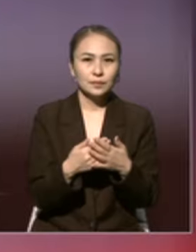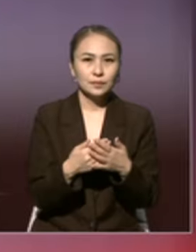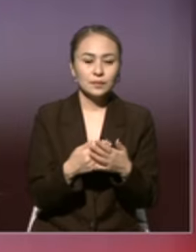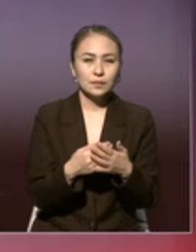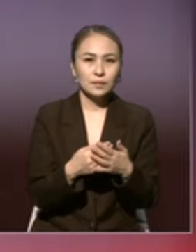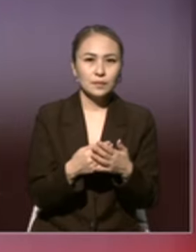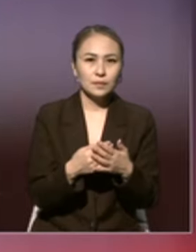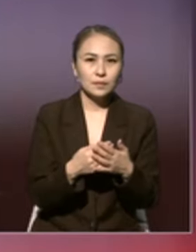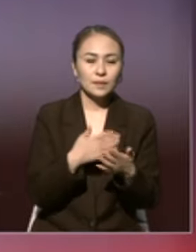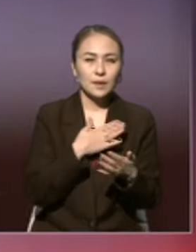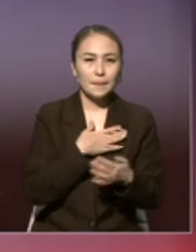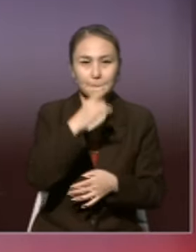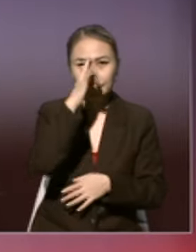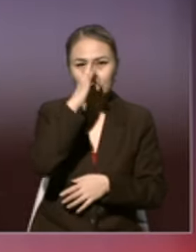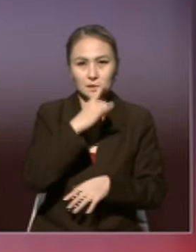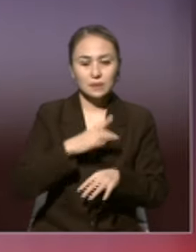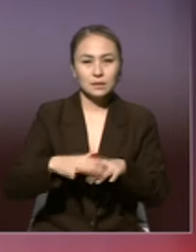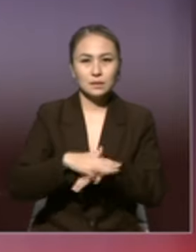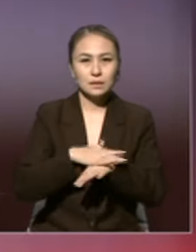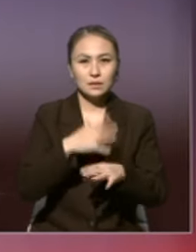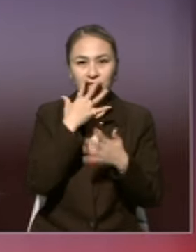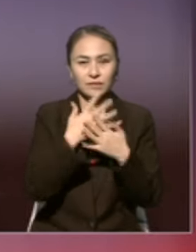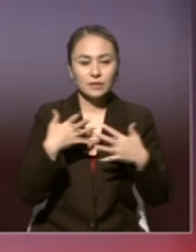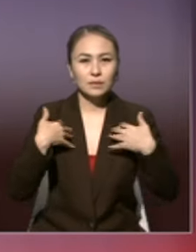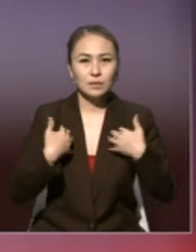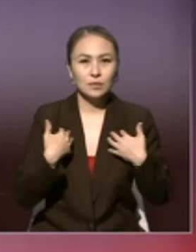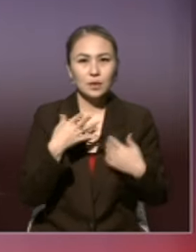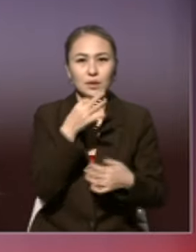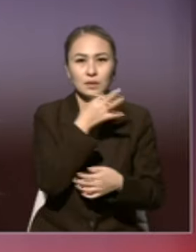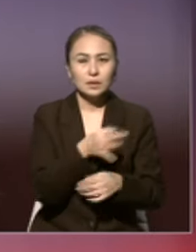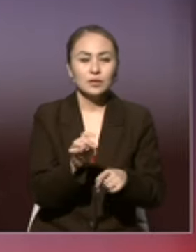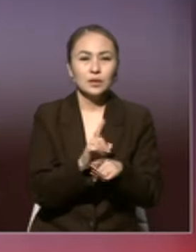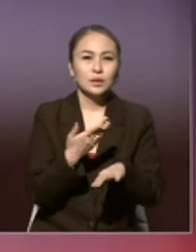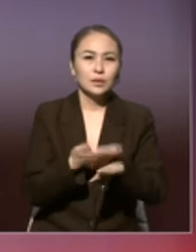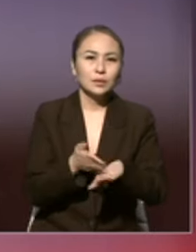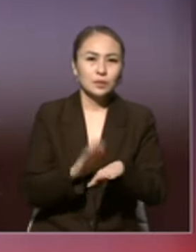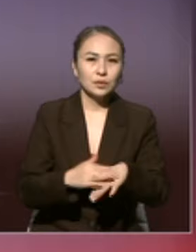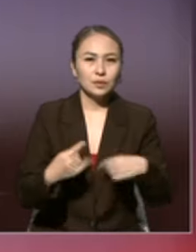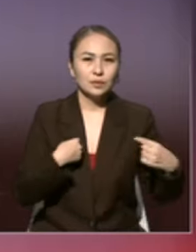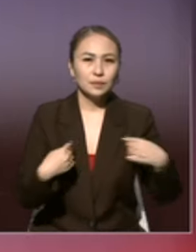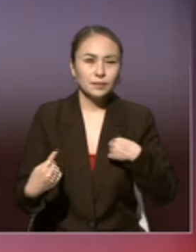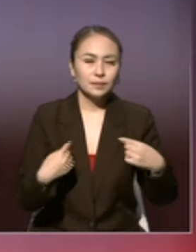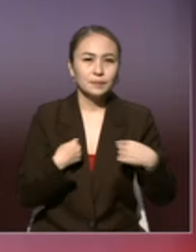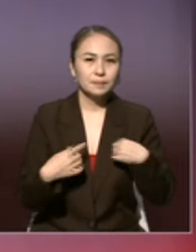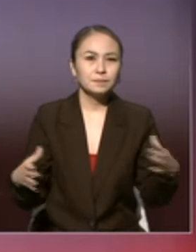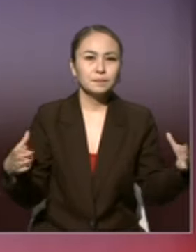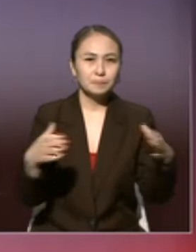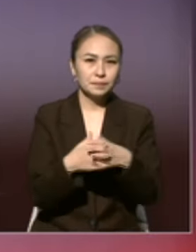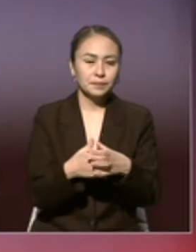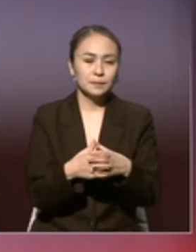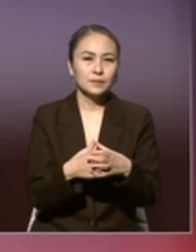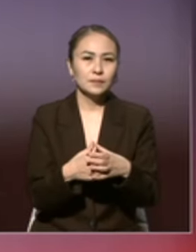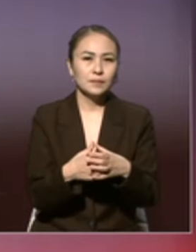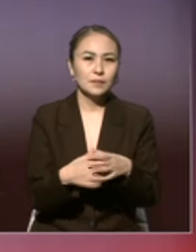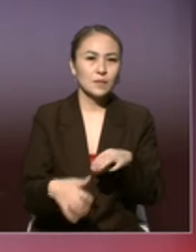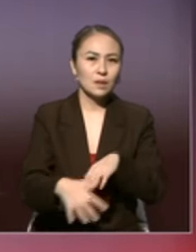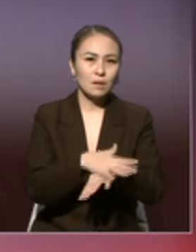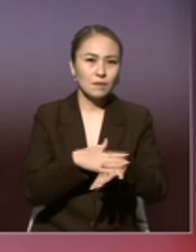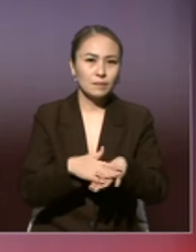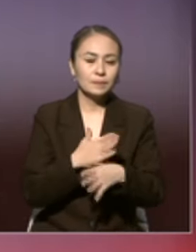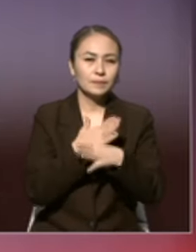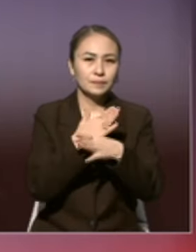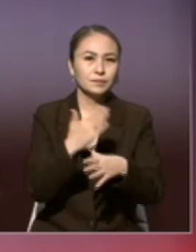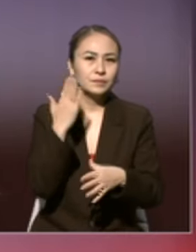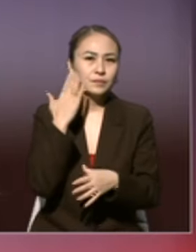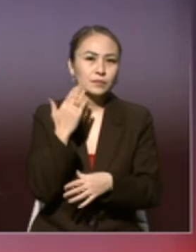кез болған біздің Қазақстан халқына өз көңілімді айтып, енді қиналған жандарға енді біз біргеміз деген келеді. Бүкіл халық жұмылап көтерген